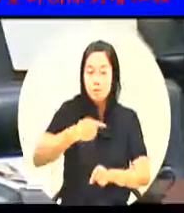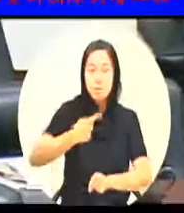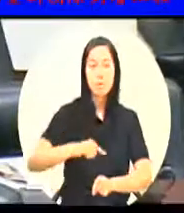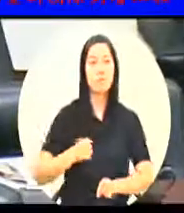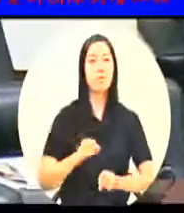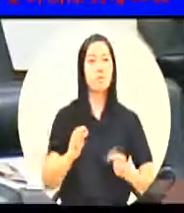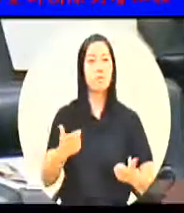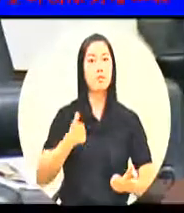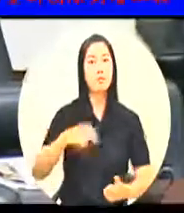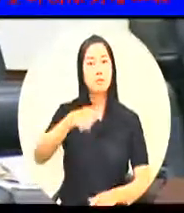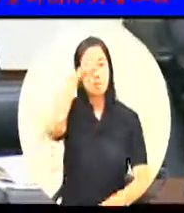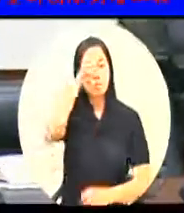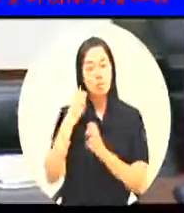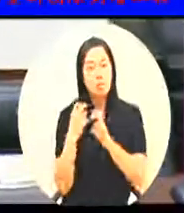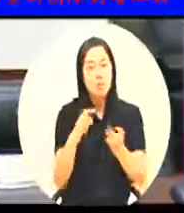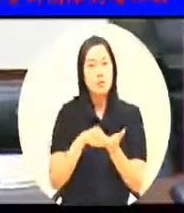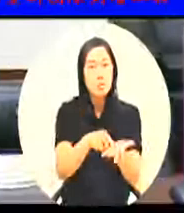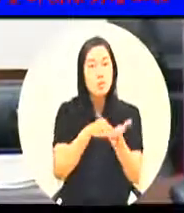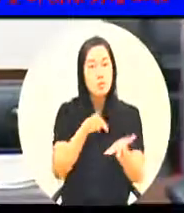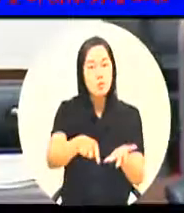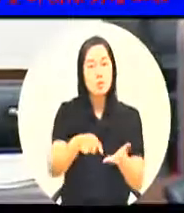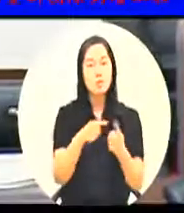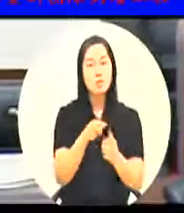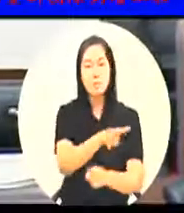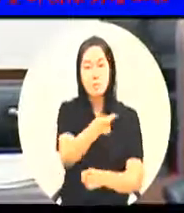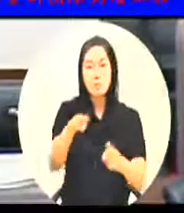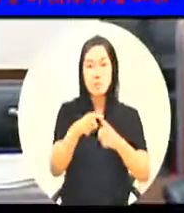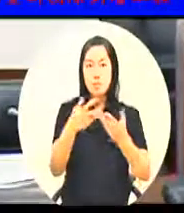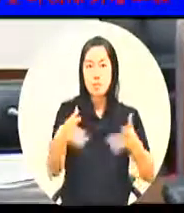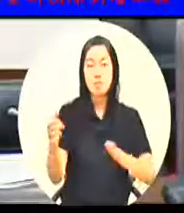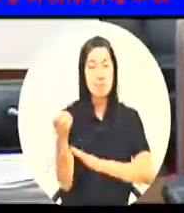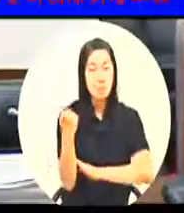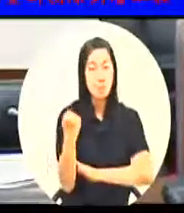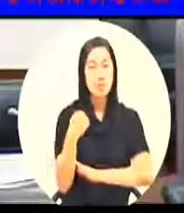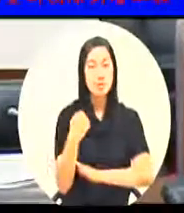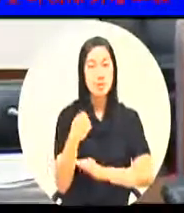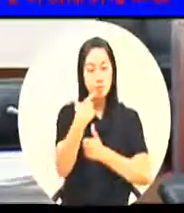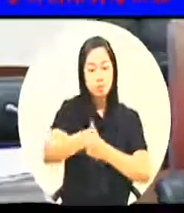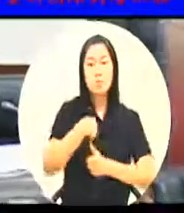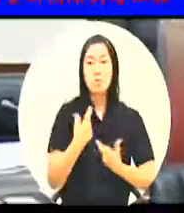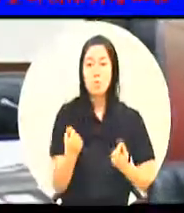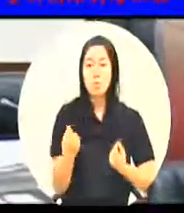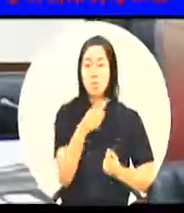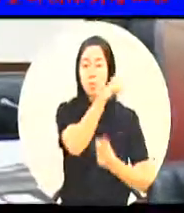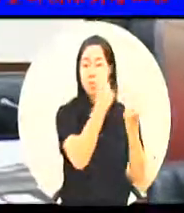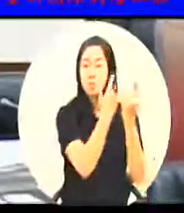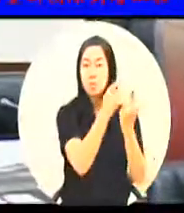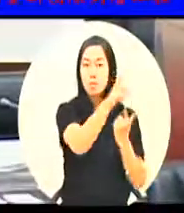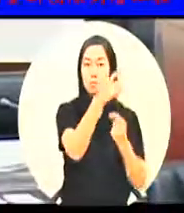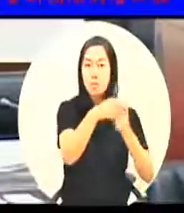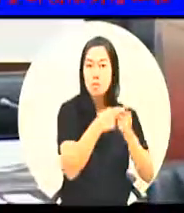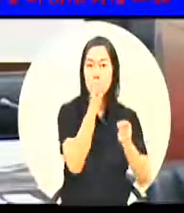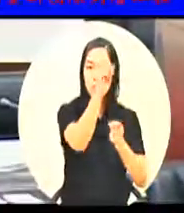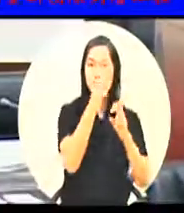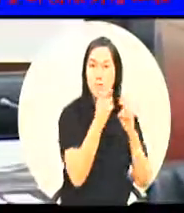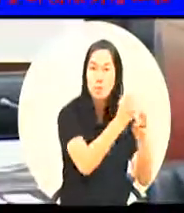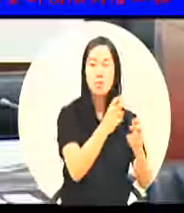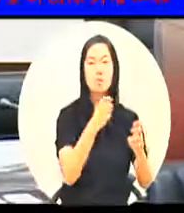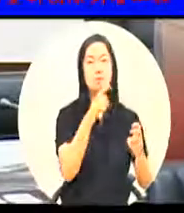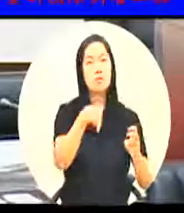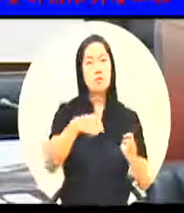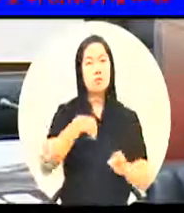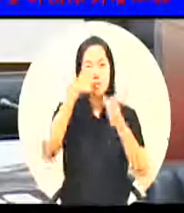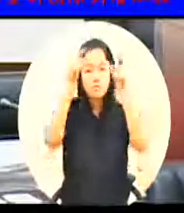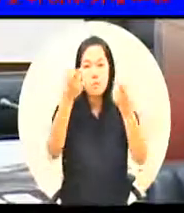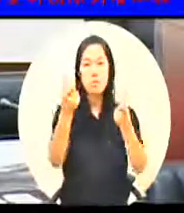黄线争取是很多人的努力嘛吼，我个想，包括我嘛咧建议，哦，台北市划出1当1条，啊，我按较缩小，俺嘛